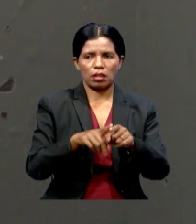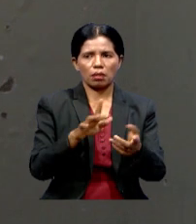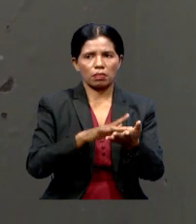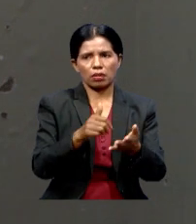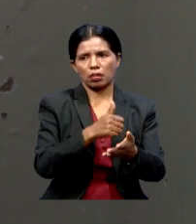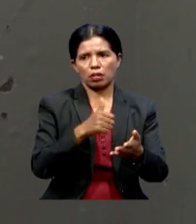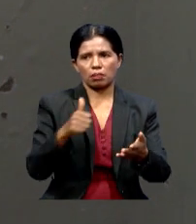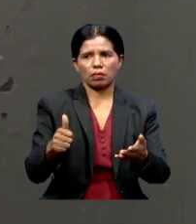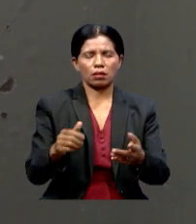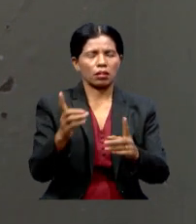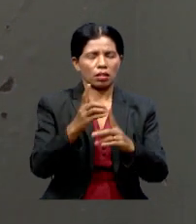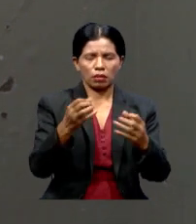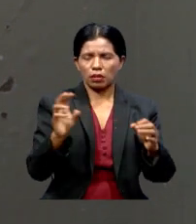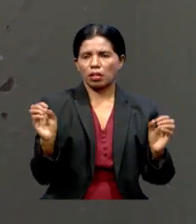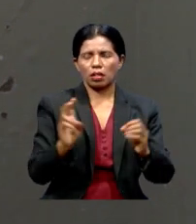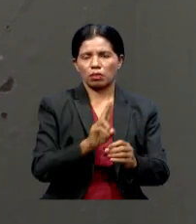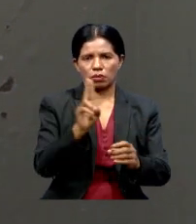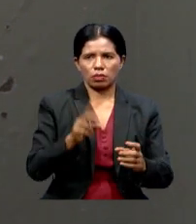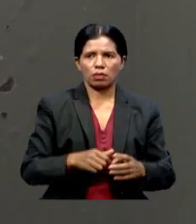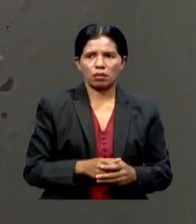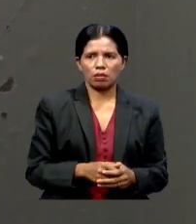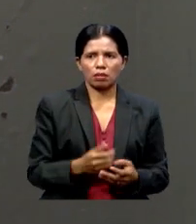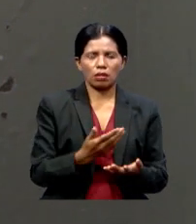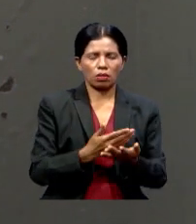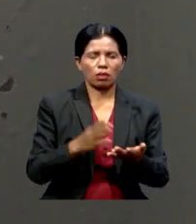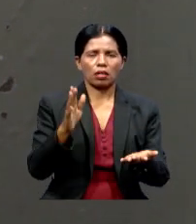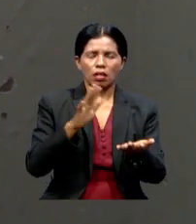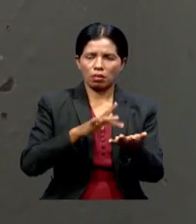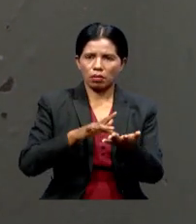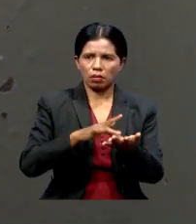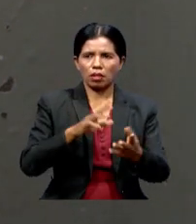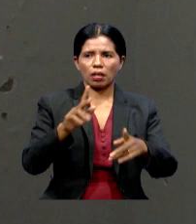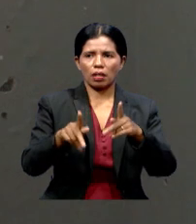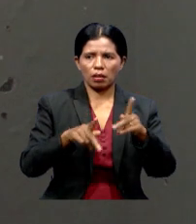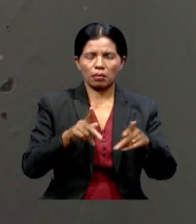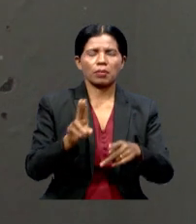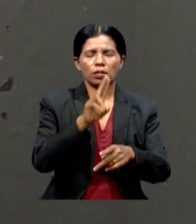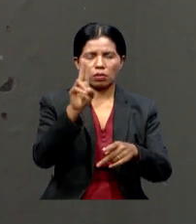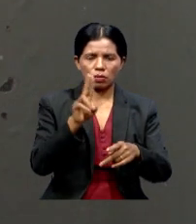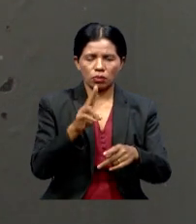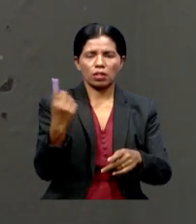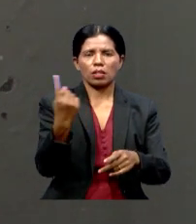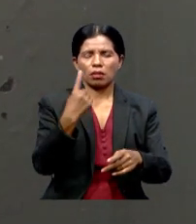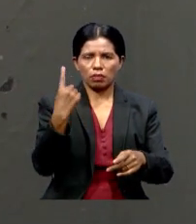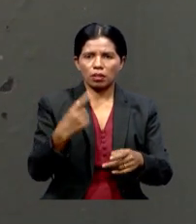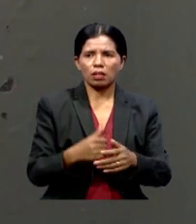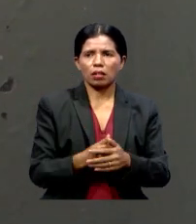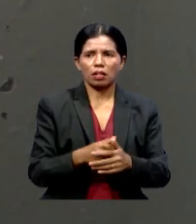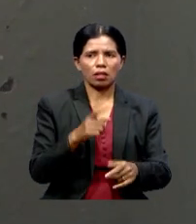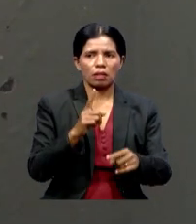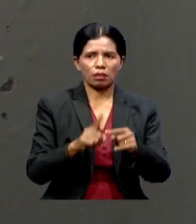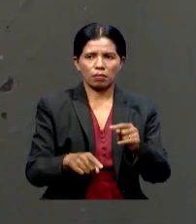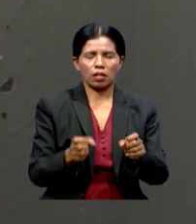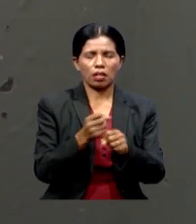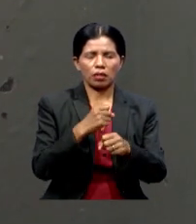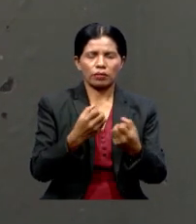mai spirit la utuliza ne mak kolai muruk ne be ke pasien ti sirah sa utuliza heladeit ne pra mai label hal tanga